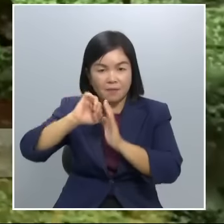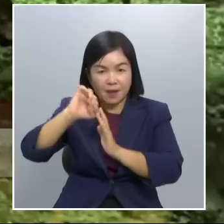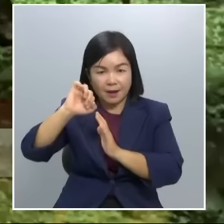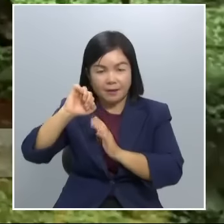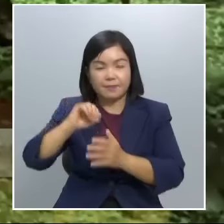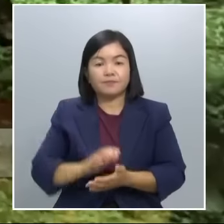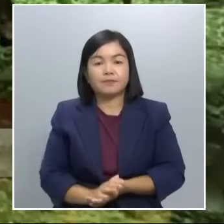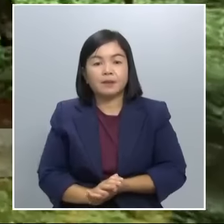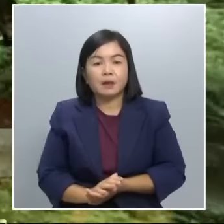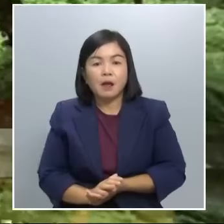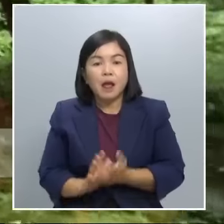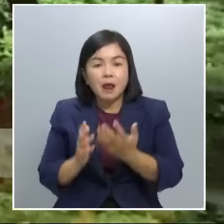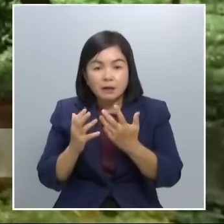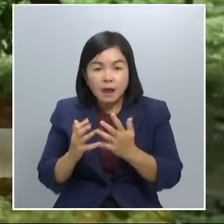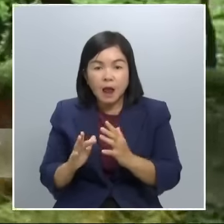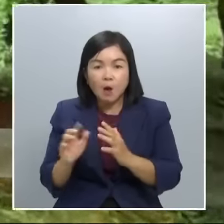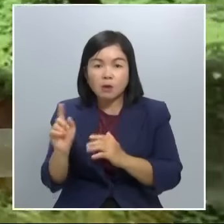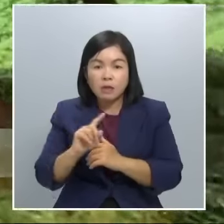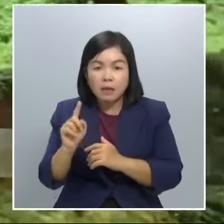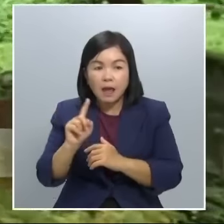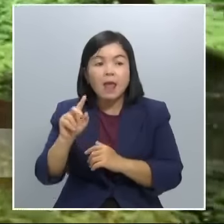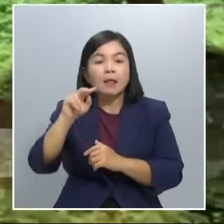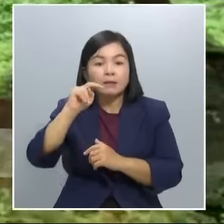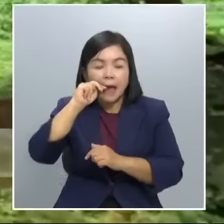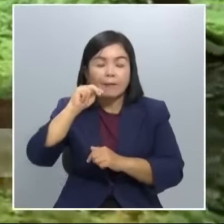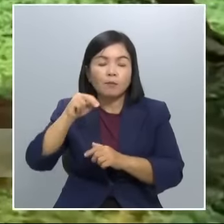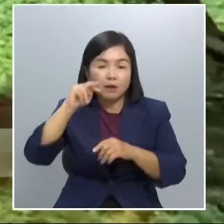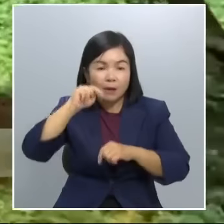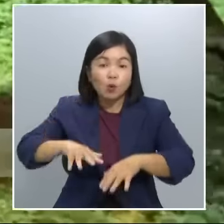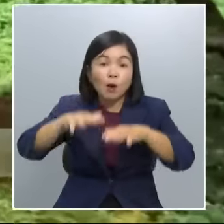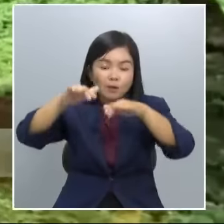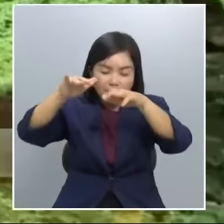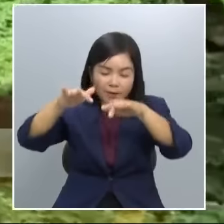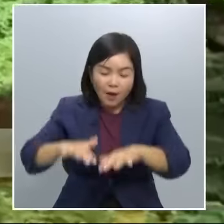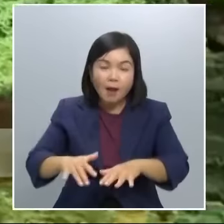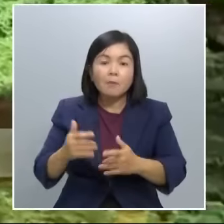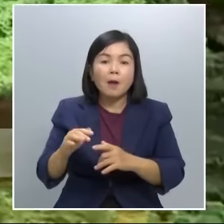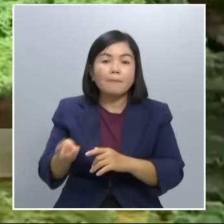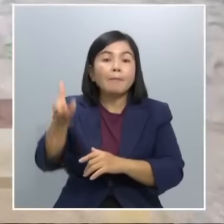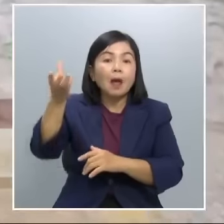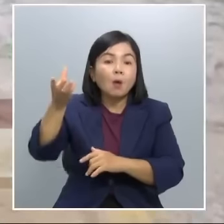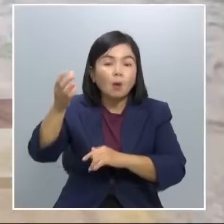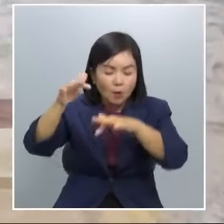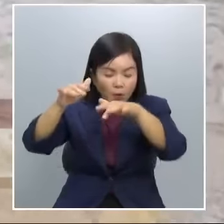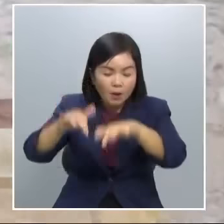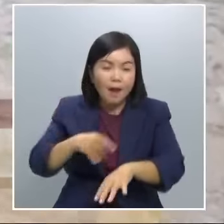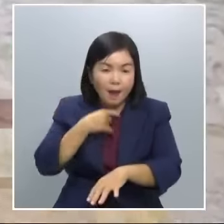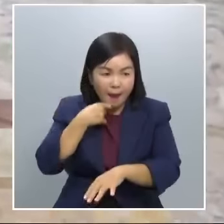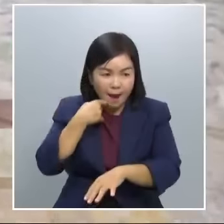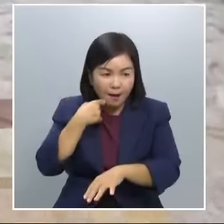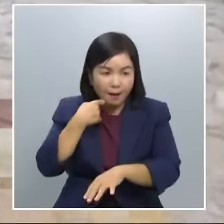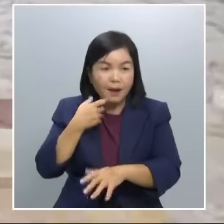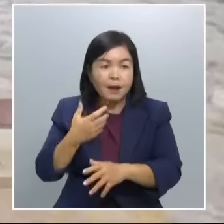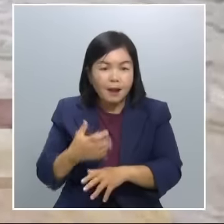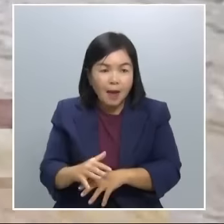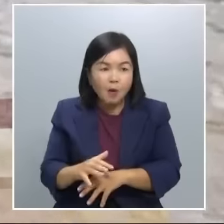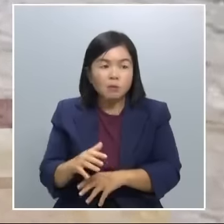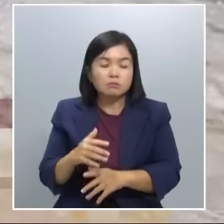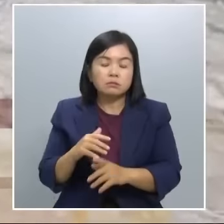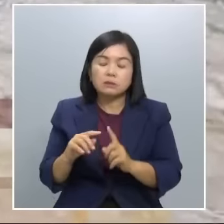คือในเวลาต่อมาเนี่ยสถานการณ์มันก็ดีขึ้นนะครับท่านผู้ชมเพราะเป็นน้ำป่าถึงกระนั้นก็ตาม